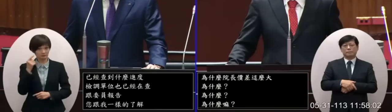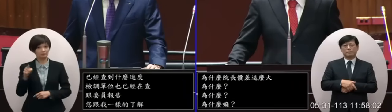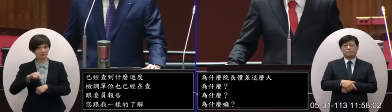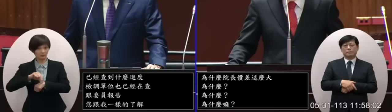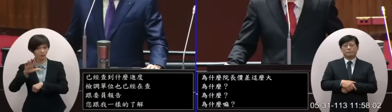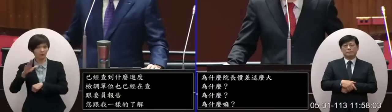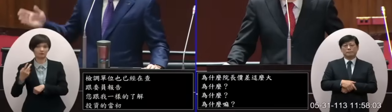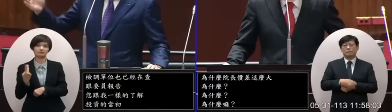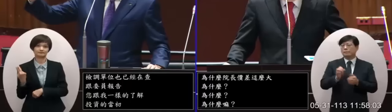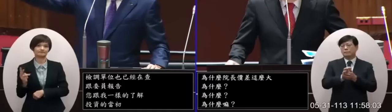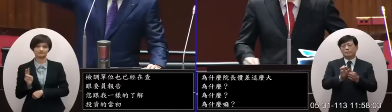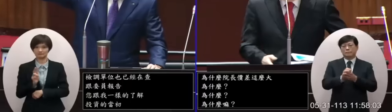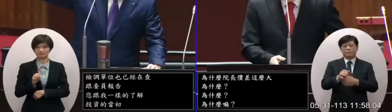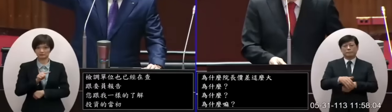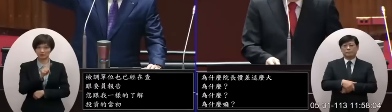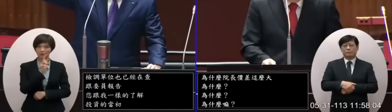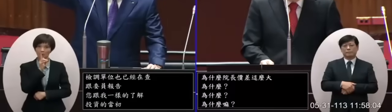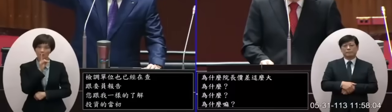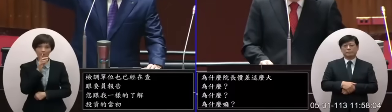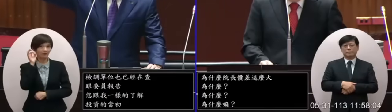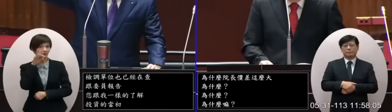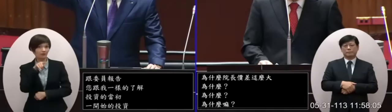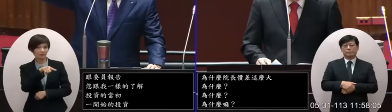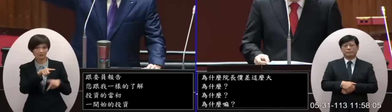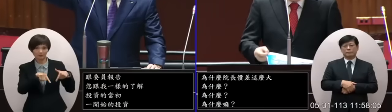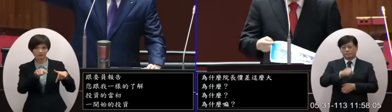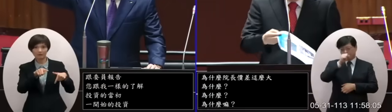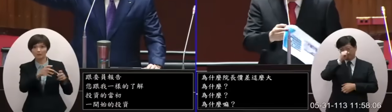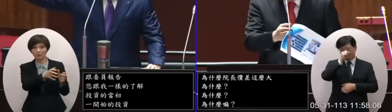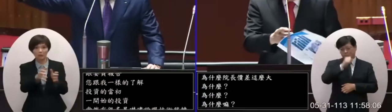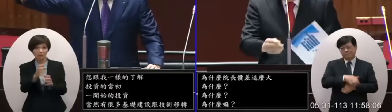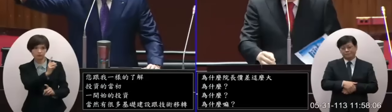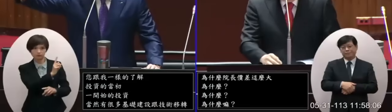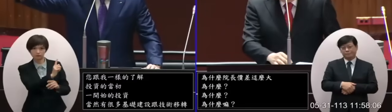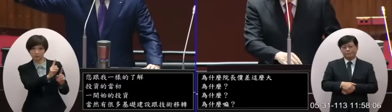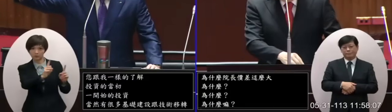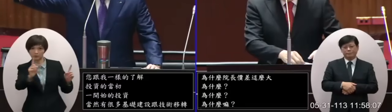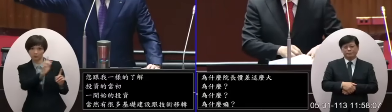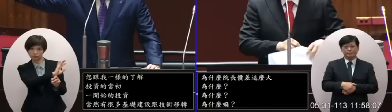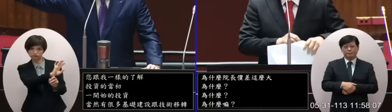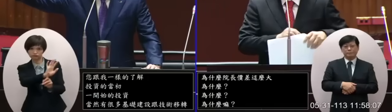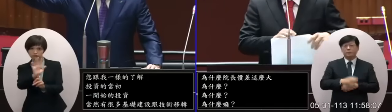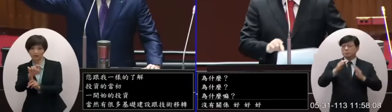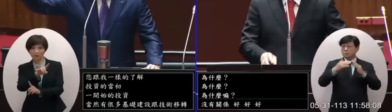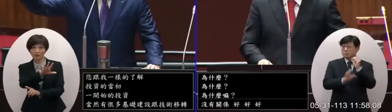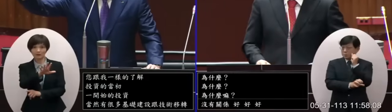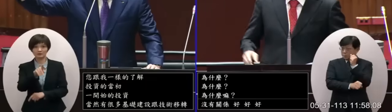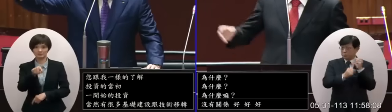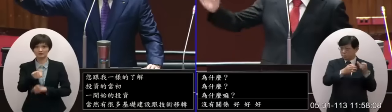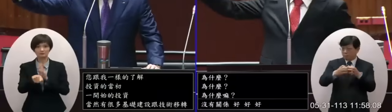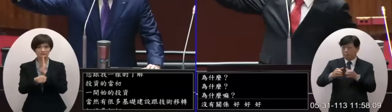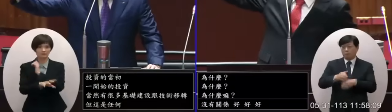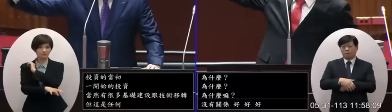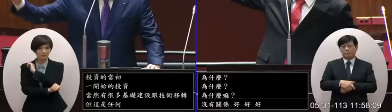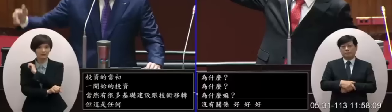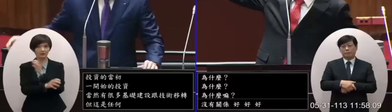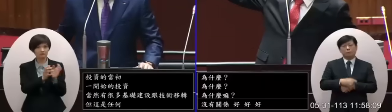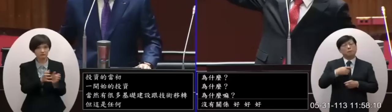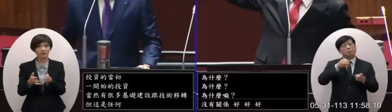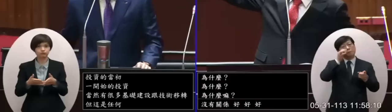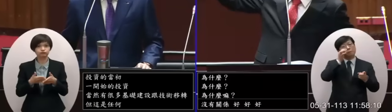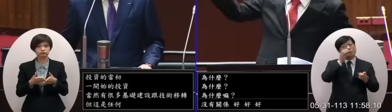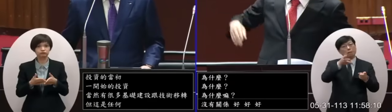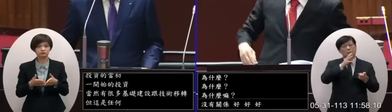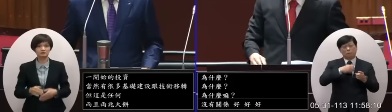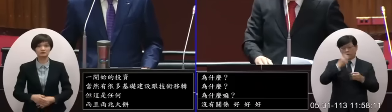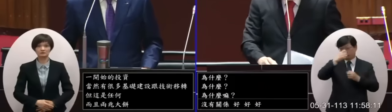彰化台中看看， 没有关系， 多少个风机列在那边？ 好。 这就是国家基础的建设， 好， 能源转型的成果啊。 我们来